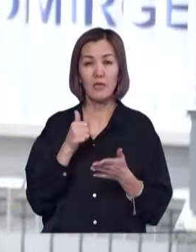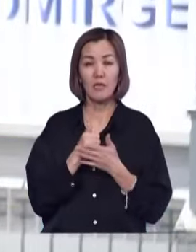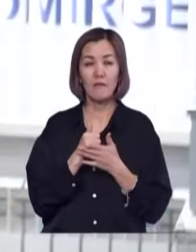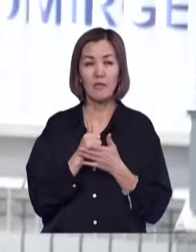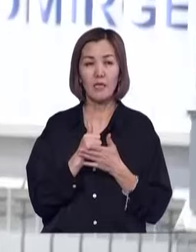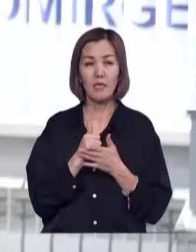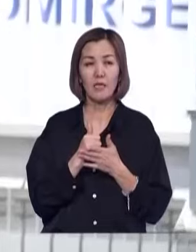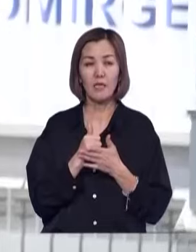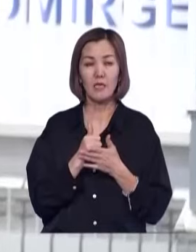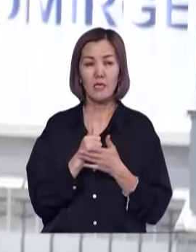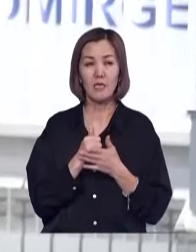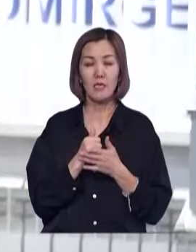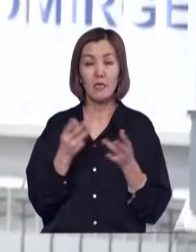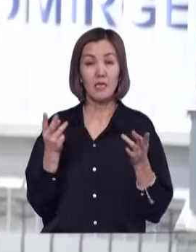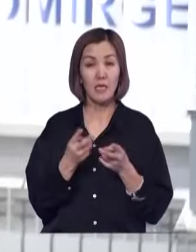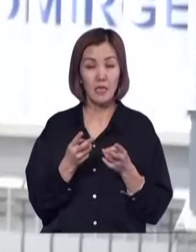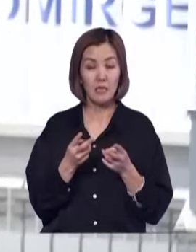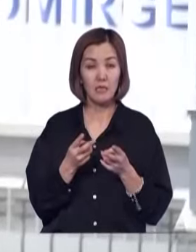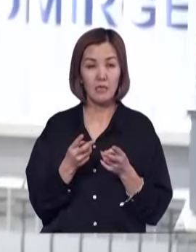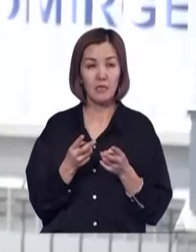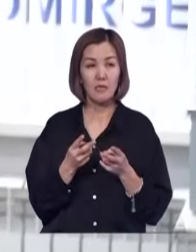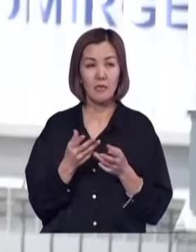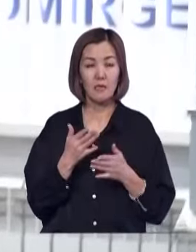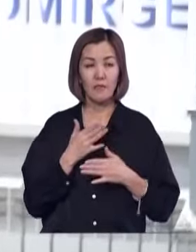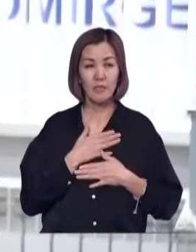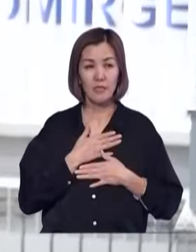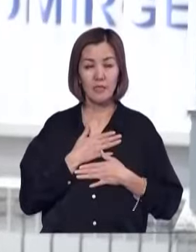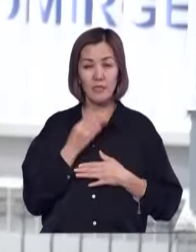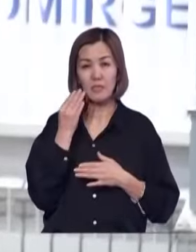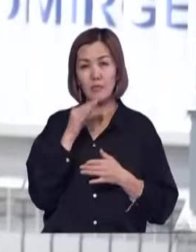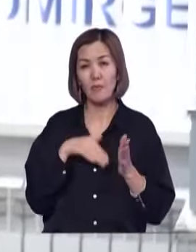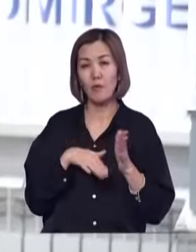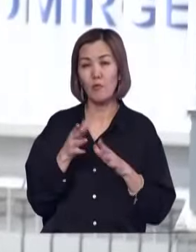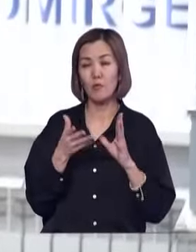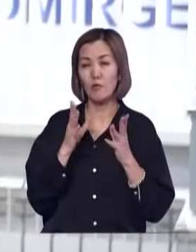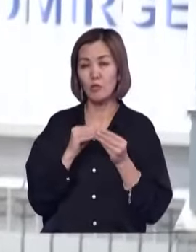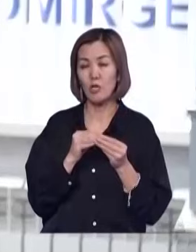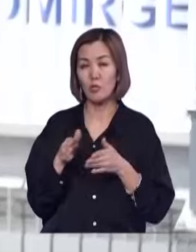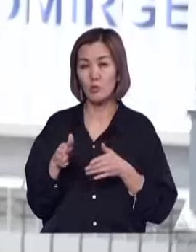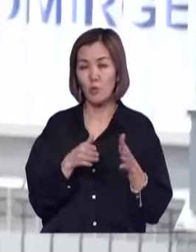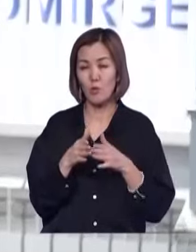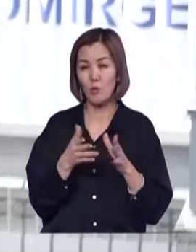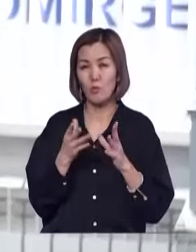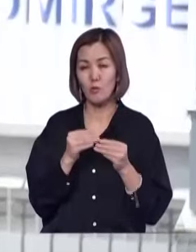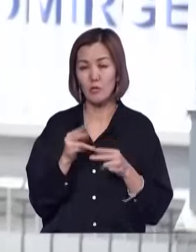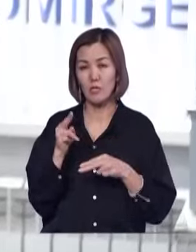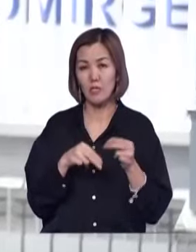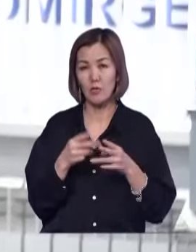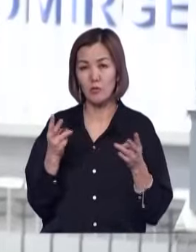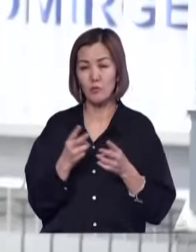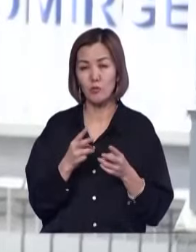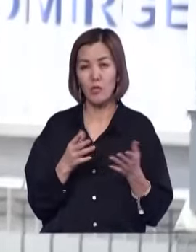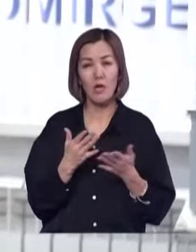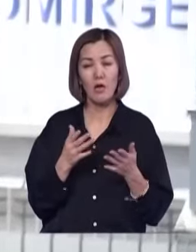оқу семинар бұл керек нәрсе. Біздің сапаға бойынша, жол бойынша, жолды салу үшін қалай